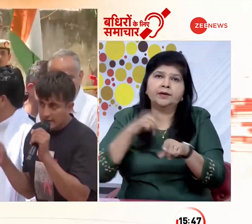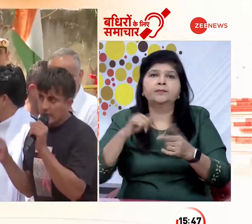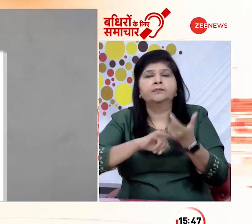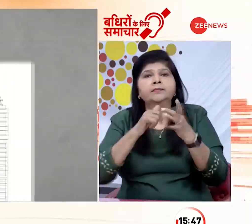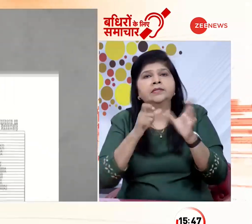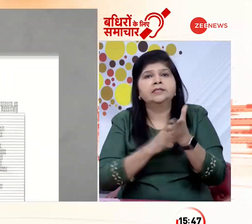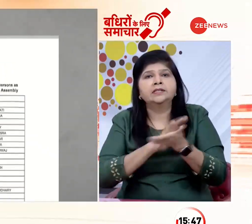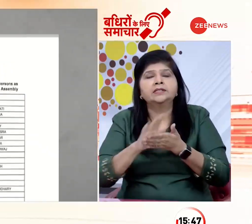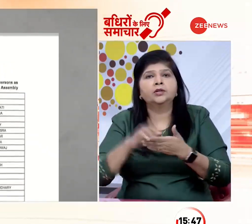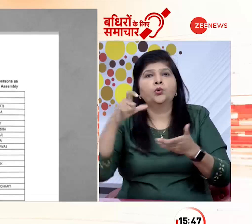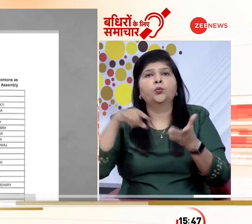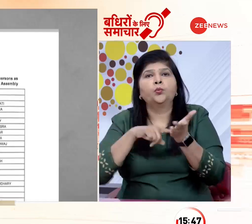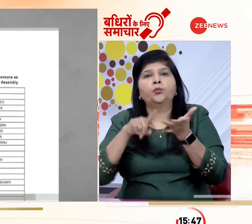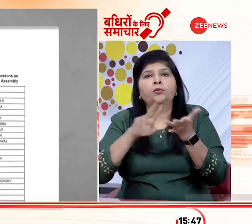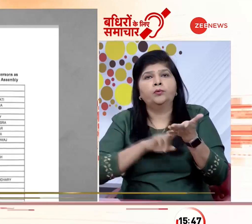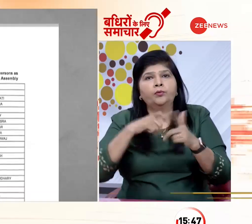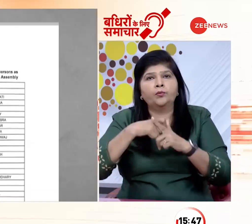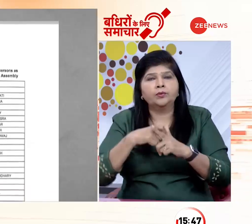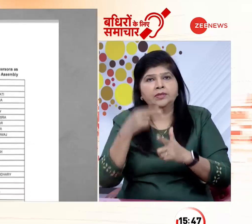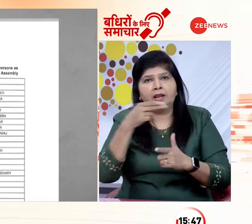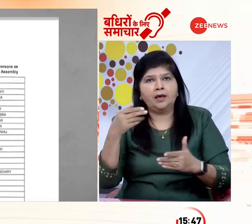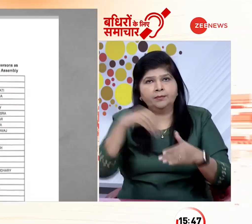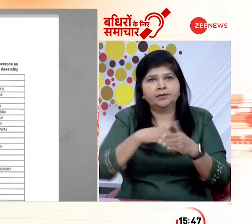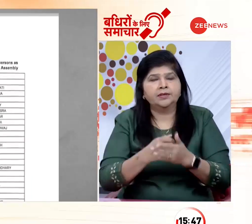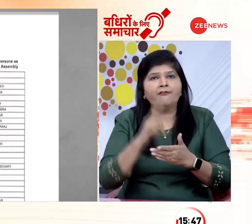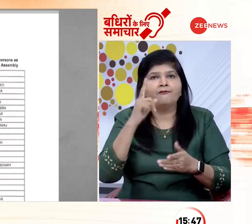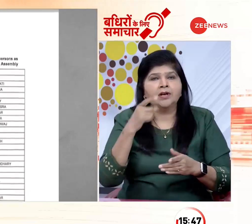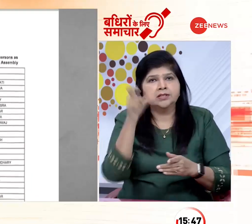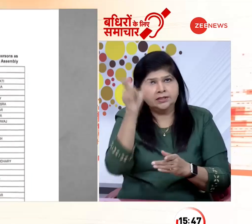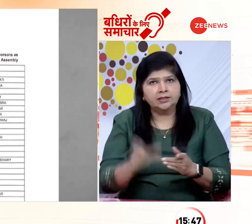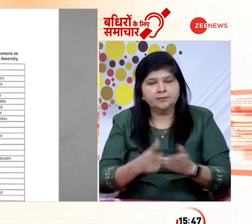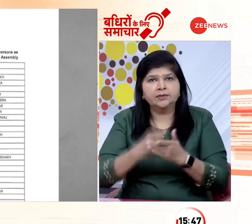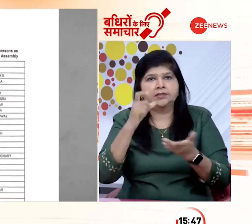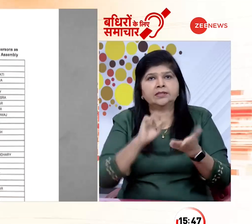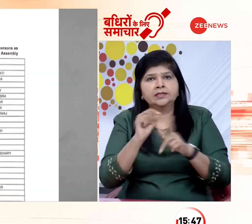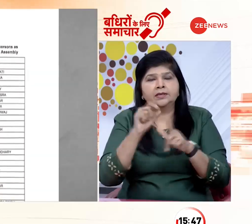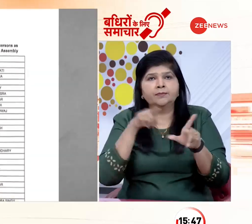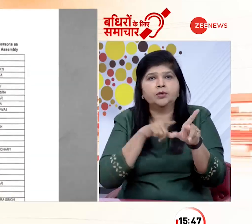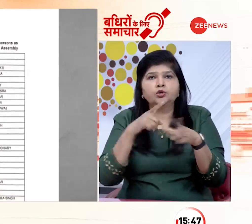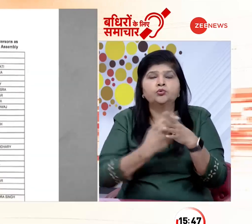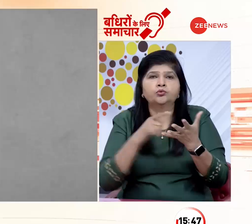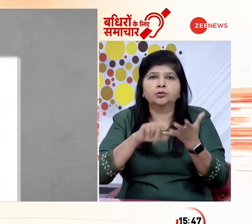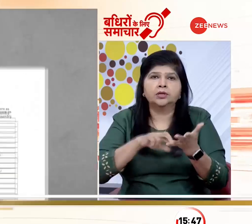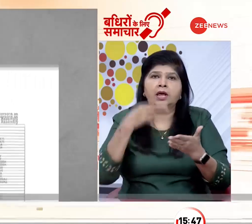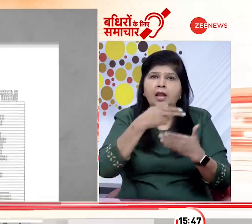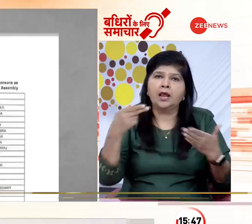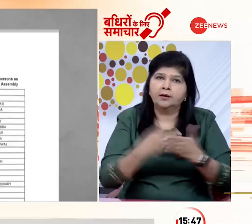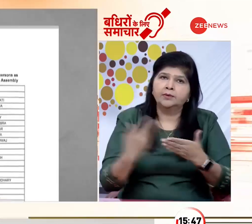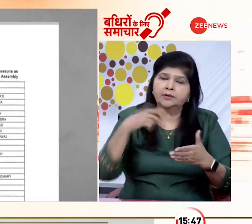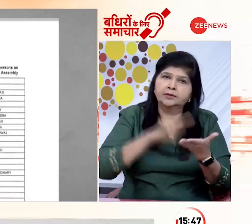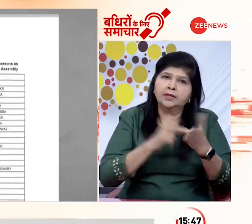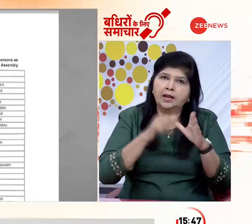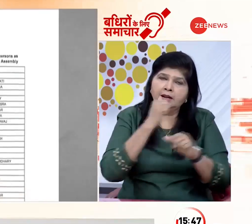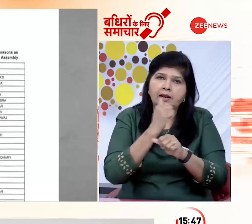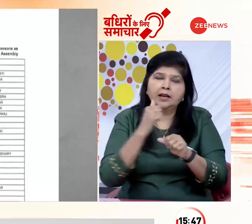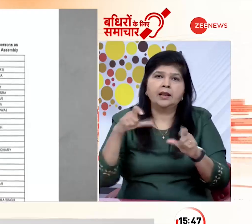को टोंक से टिकट मिला है। पहली सूची में सीपी जोशी का नाम भी शामिल है, उन्हें नाथद्वारा